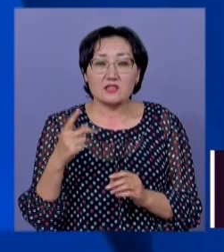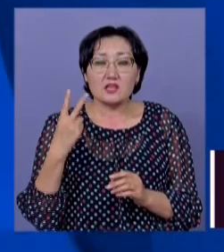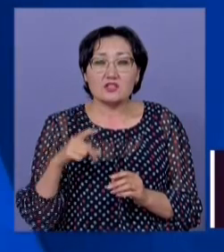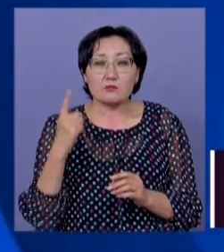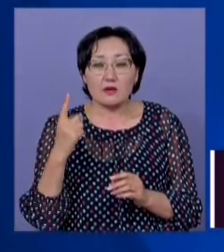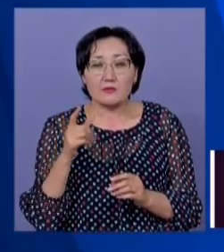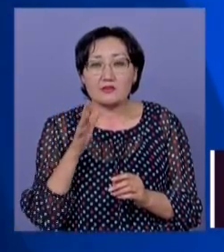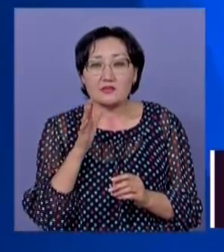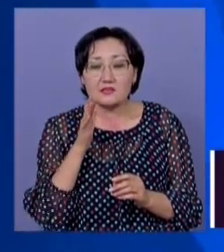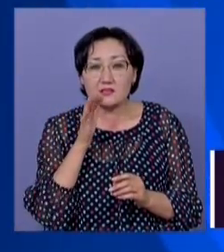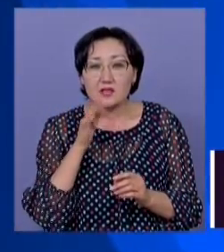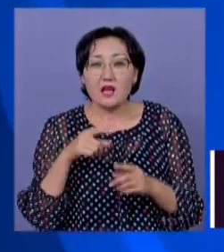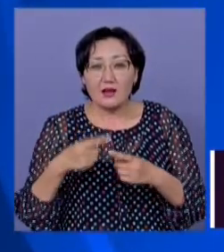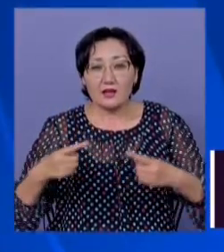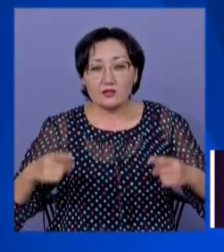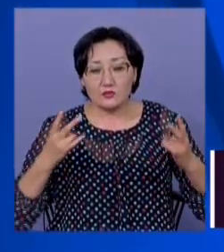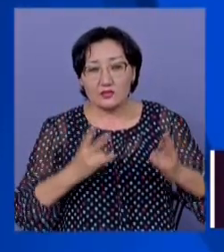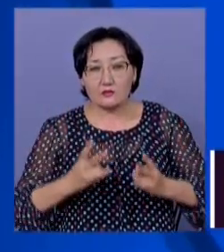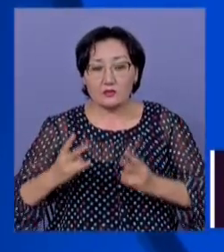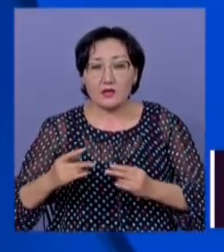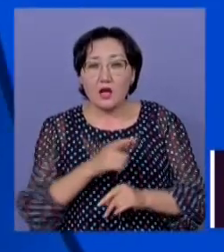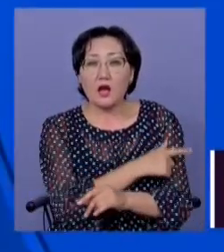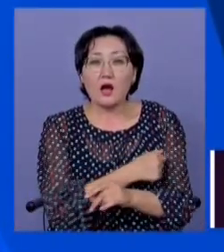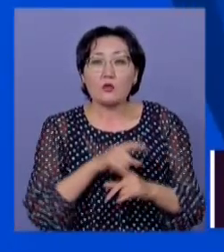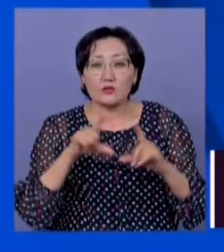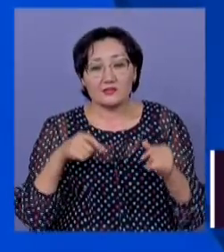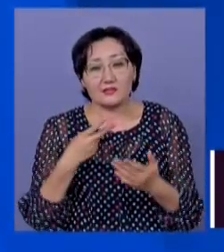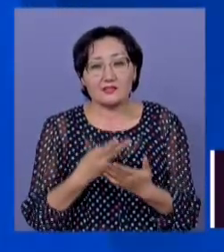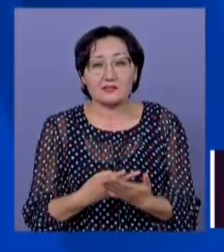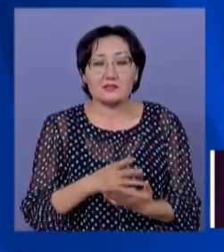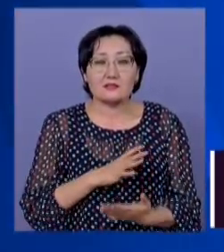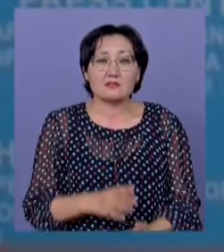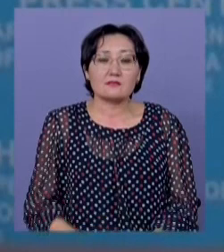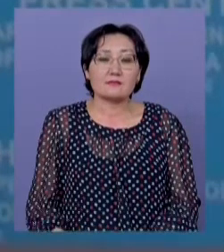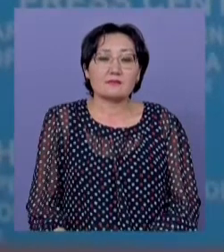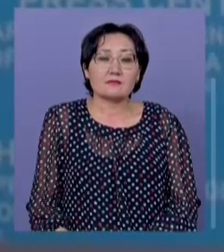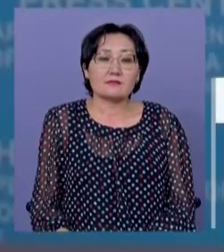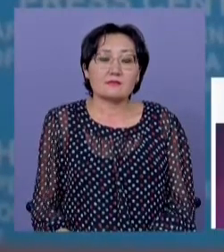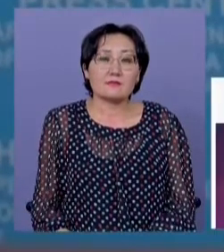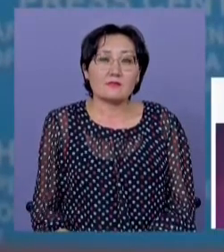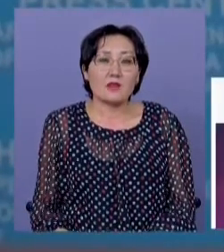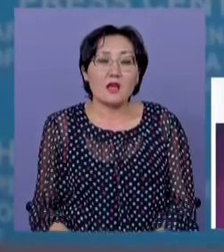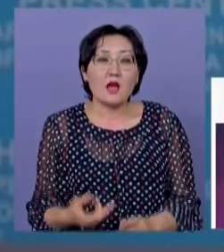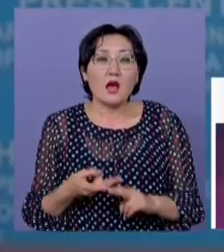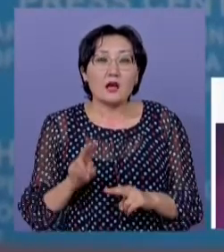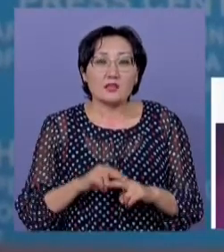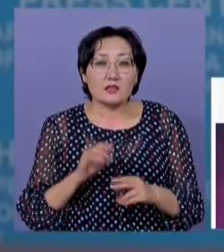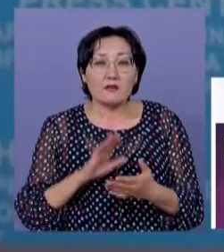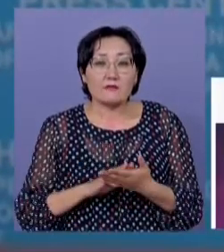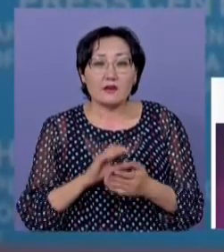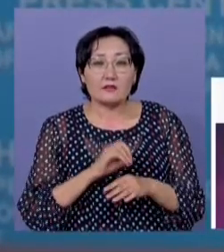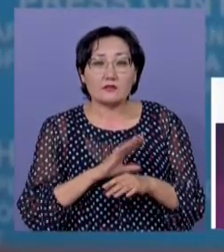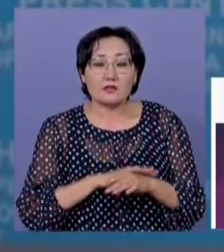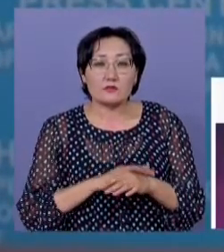21 жасар жолаушы әртүрлі дене жарақаттарымен ауруханаға жатқызылған. факт дорожного транспорта. Аталған факт бойынша